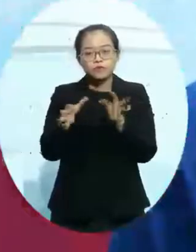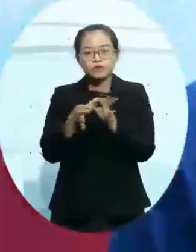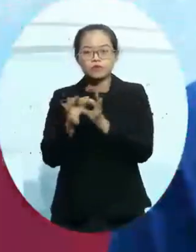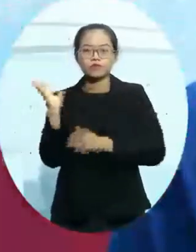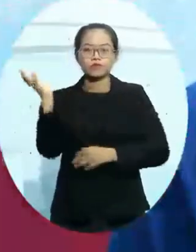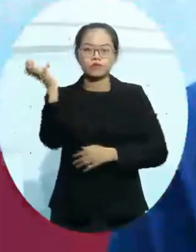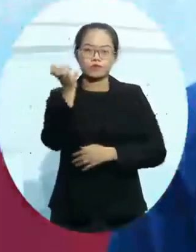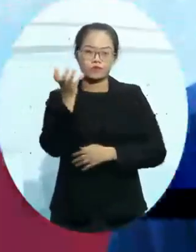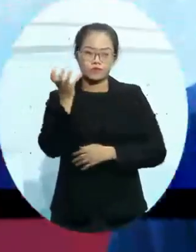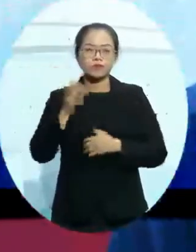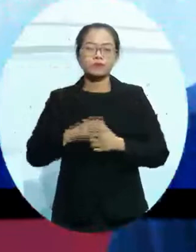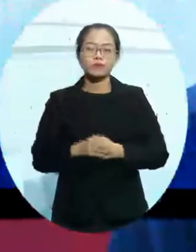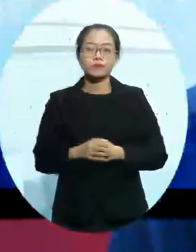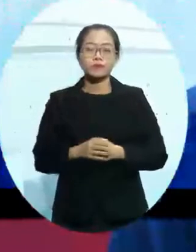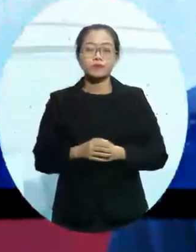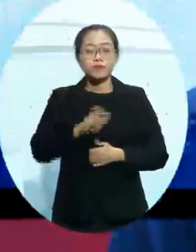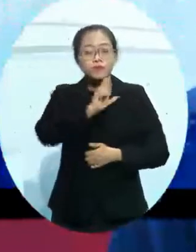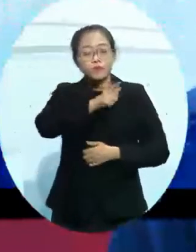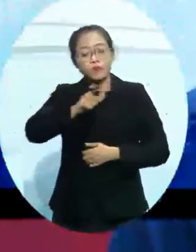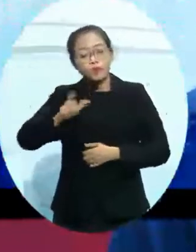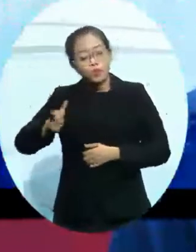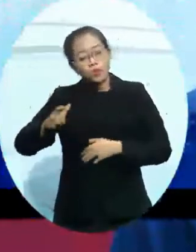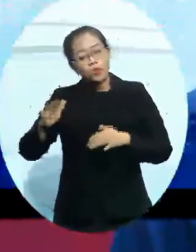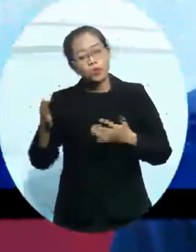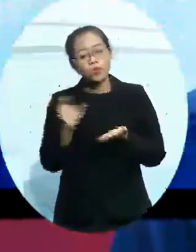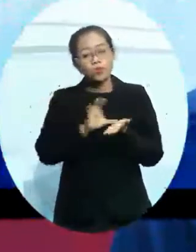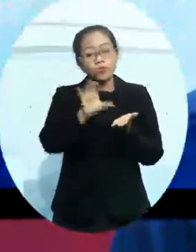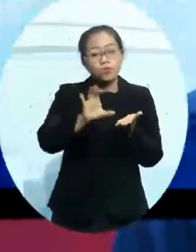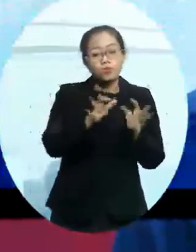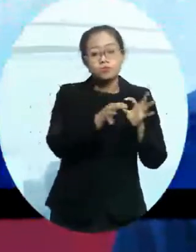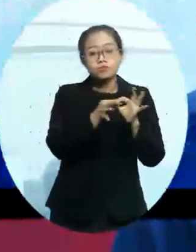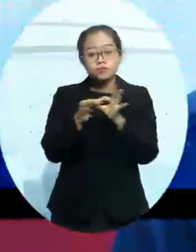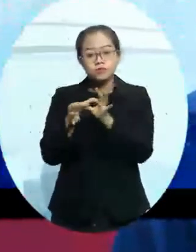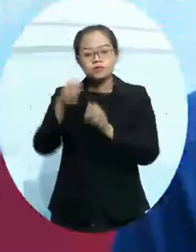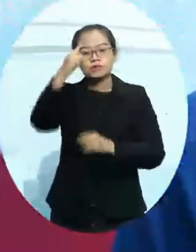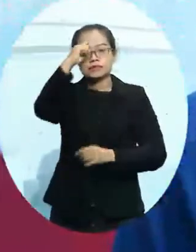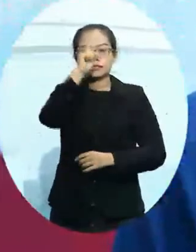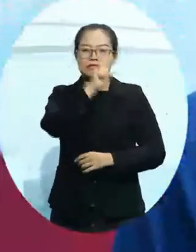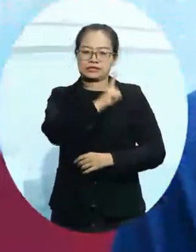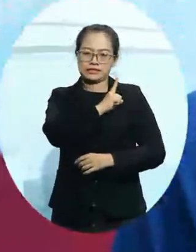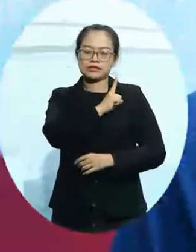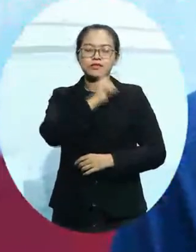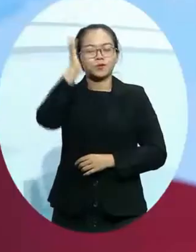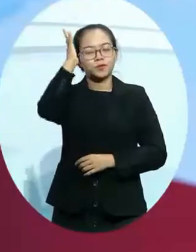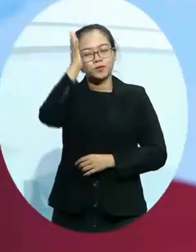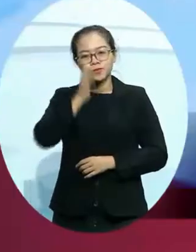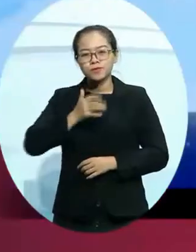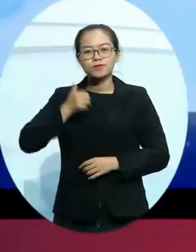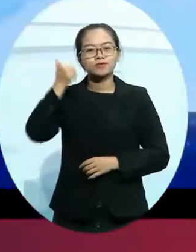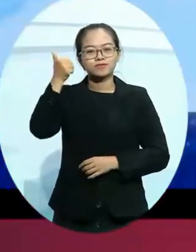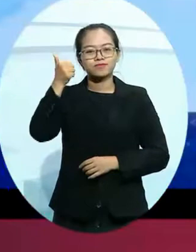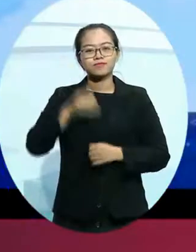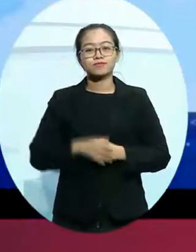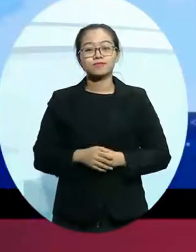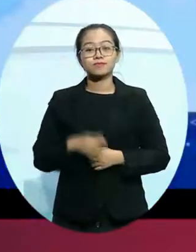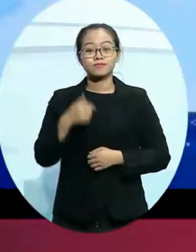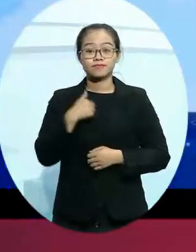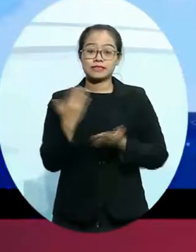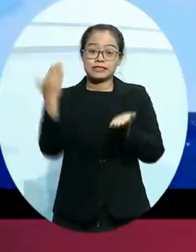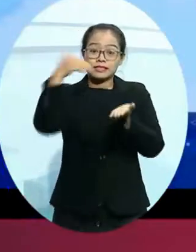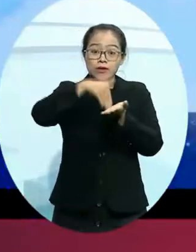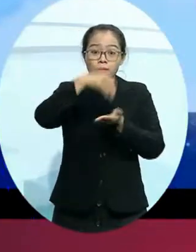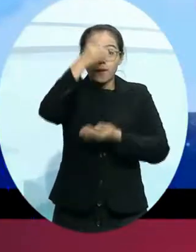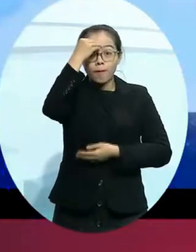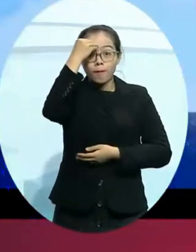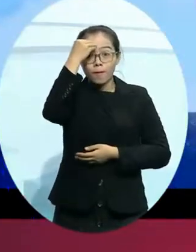Đối với lại cái lĩnh vực logistics cũng như là chuỗi cung ứng thì cái sự tự tin trên thị trường là điều rất quan trọng. Bọn em đã có rất nhiều cơ hội để được học